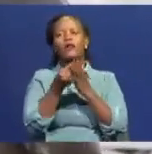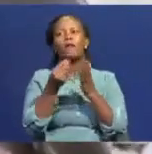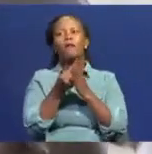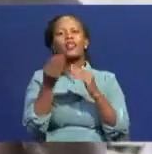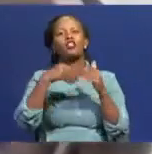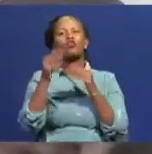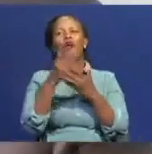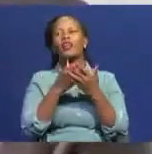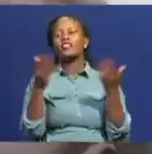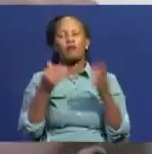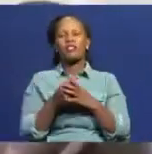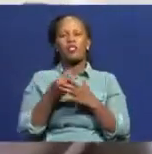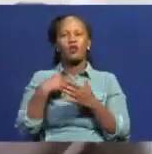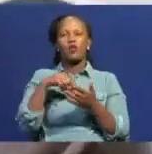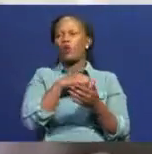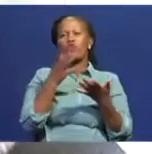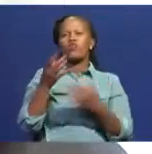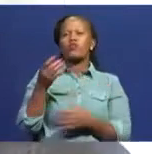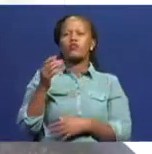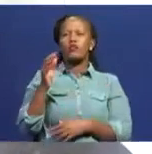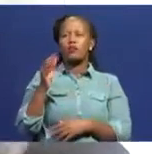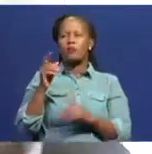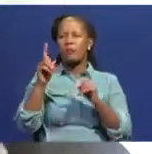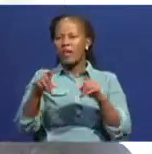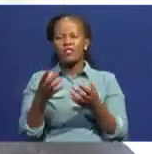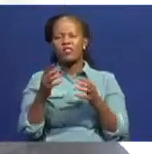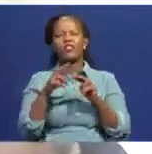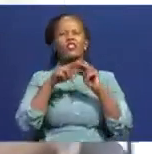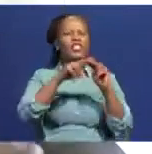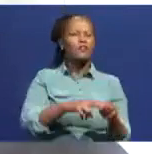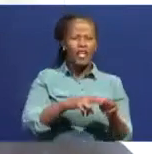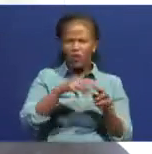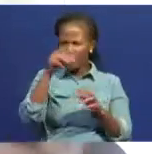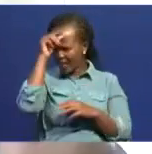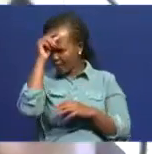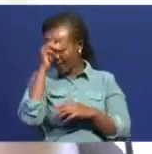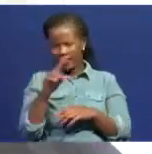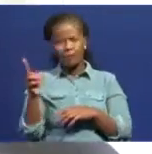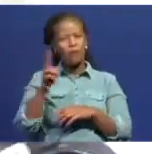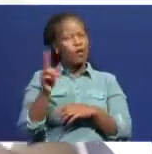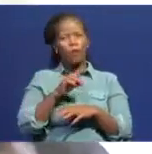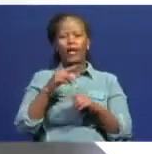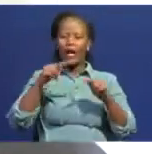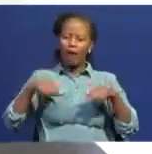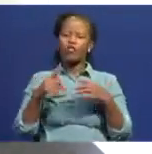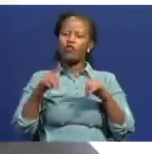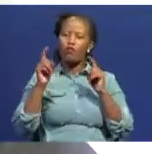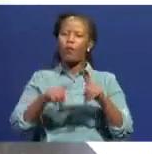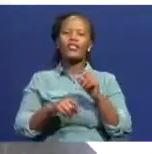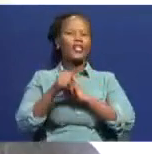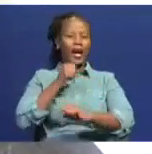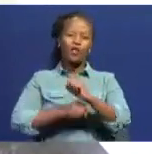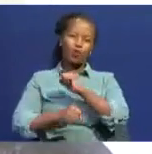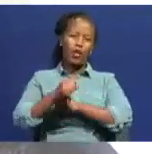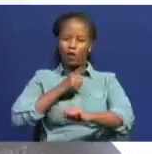kitu. Tusitegemee serikali pia sana. Ni sisi tujitegemee, tutoke nje, tutafute, tufanye vitu